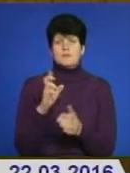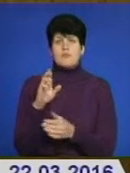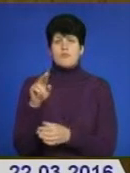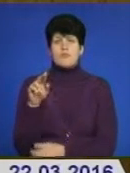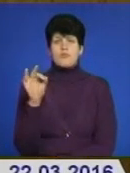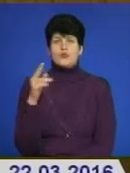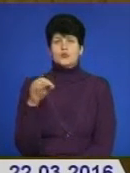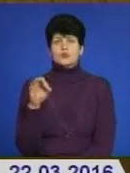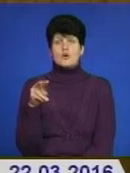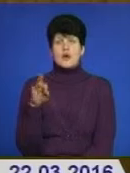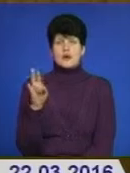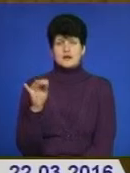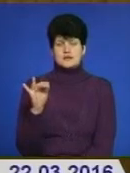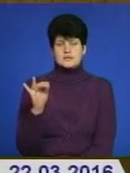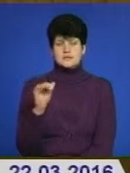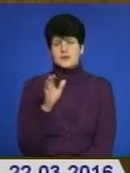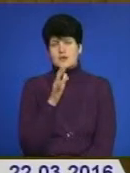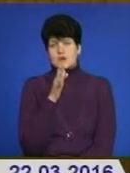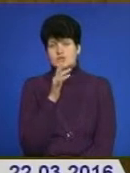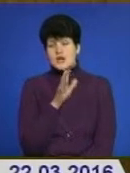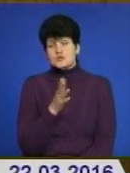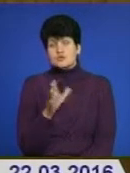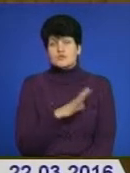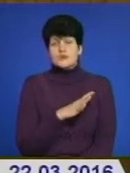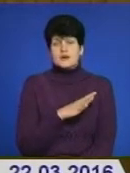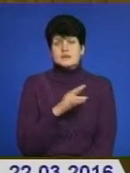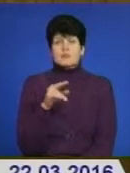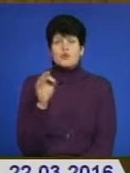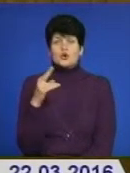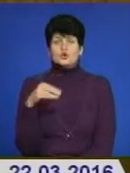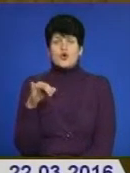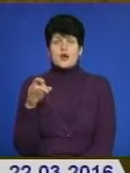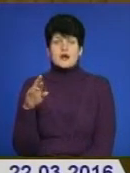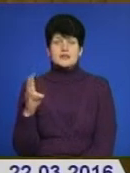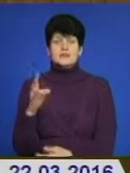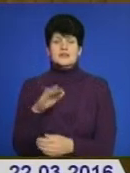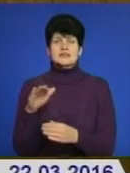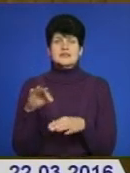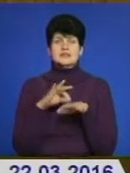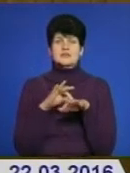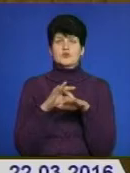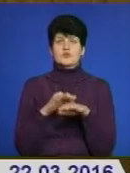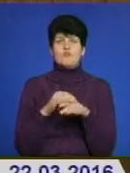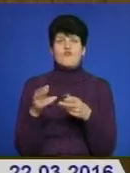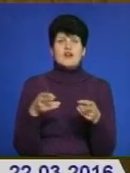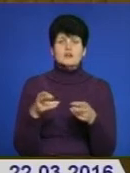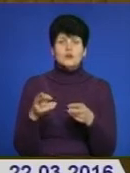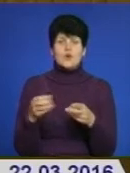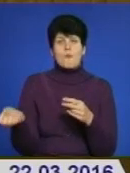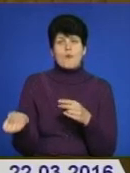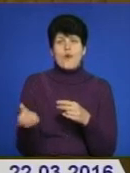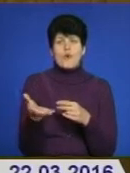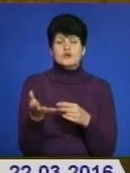цьому. Часом разом з «Подолянами» ми дітей заводимо в каток, боулінг, для того, щоб